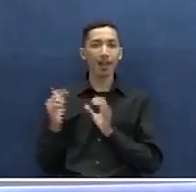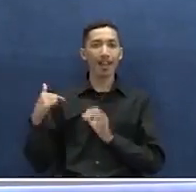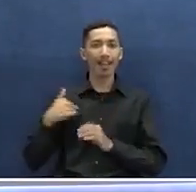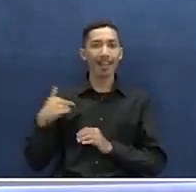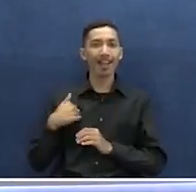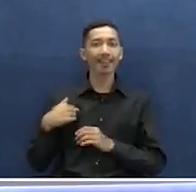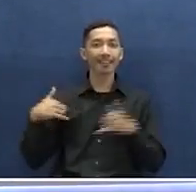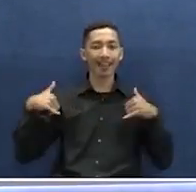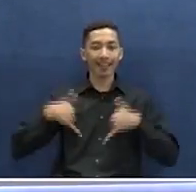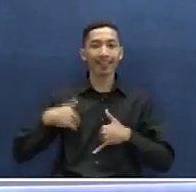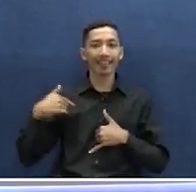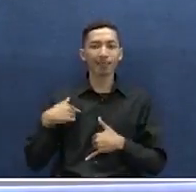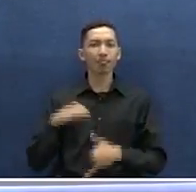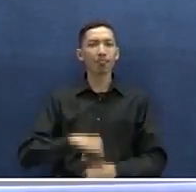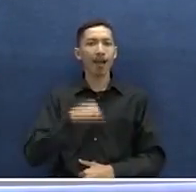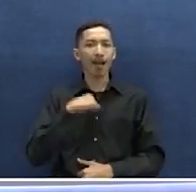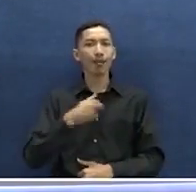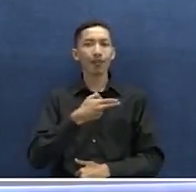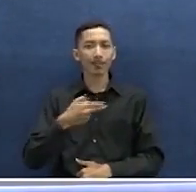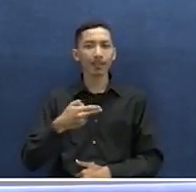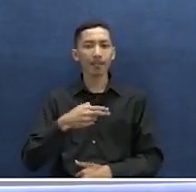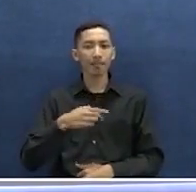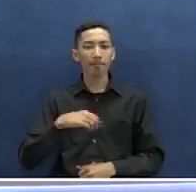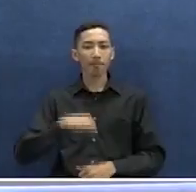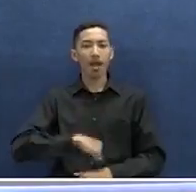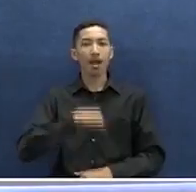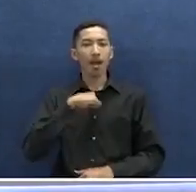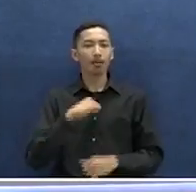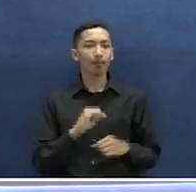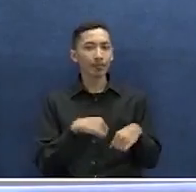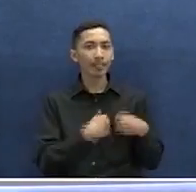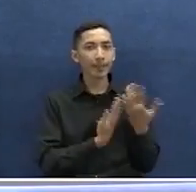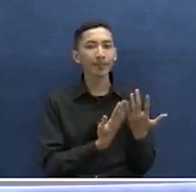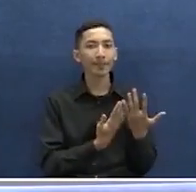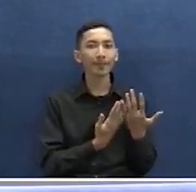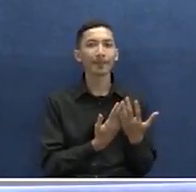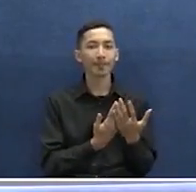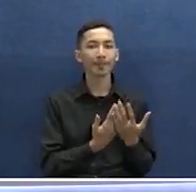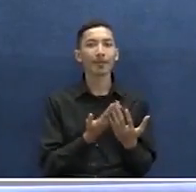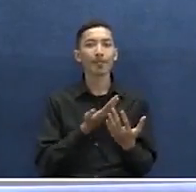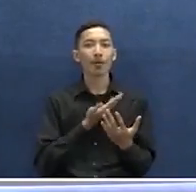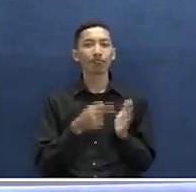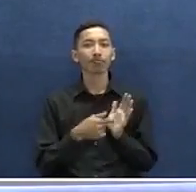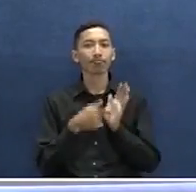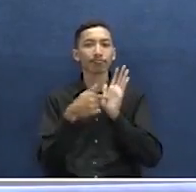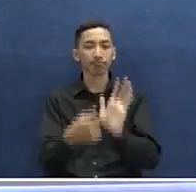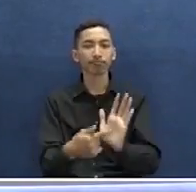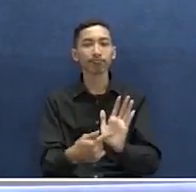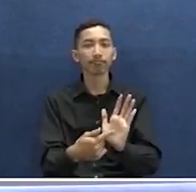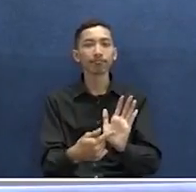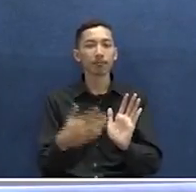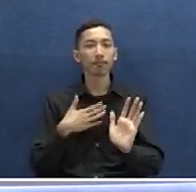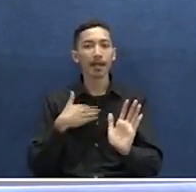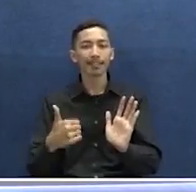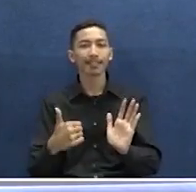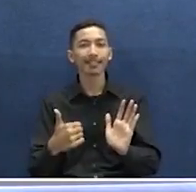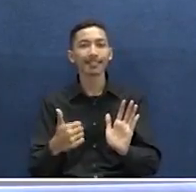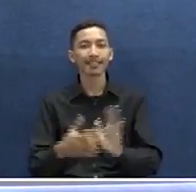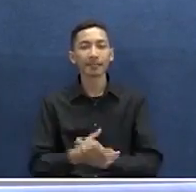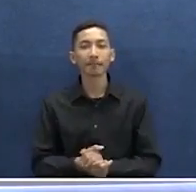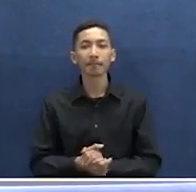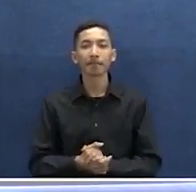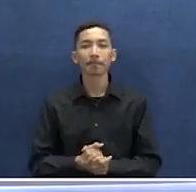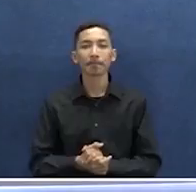orang Indonesia Saya bangga jadi orang muslim dan kita dominasi disini jadi kita harus Tunjukkan akhlak-akhlak seperti itu termasuk juga dalam